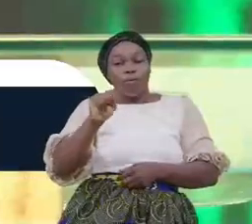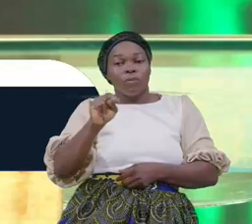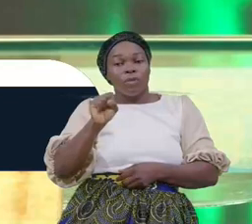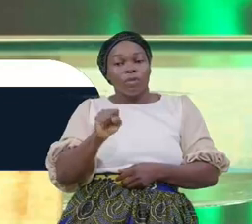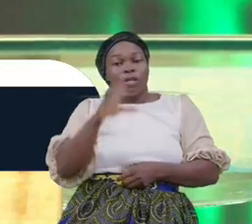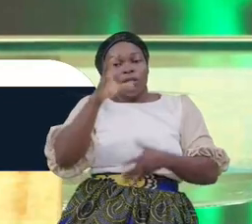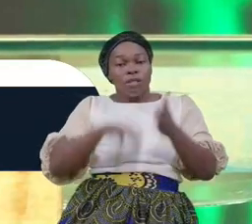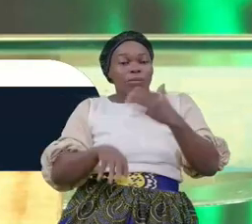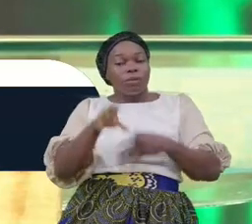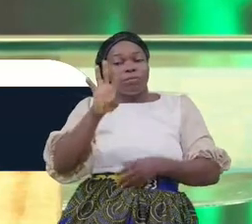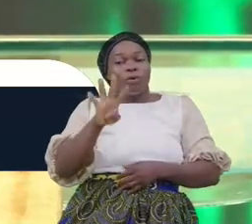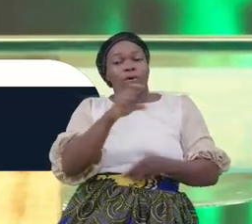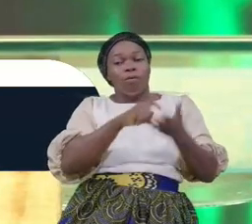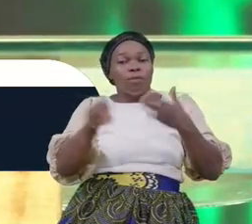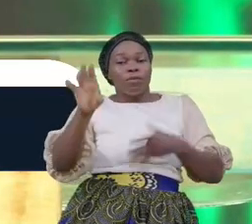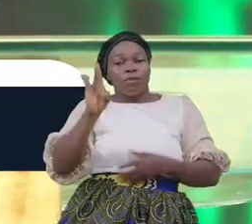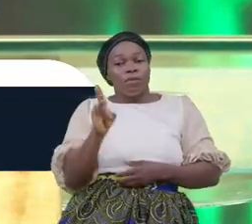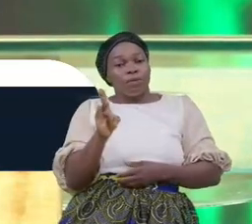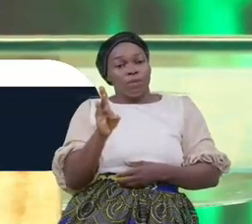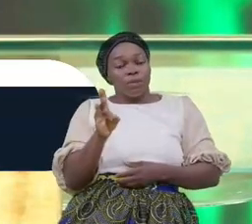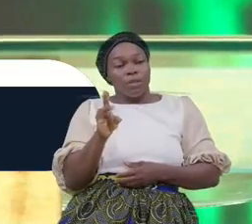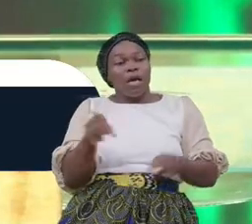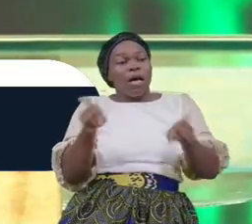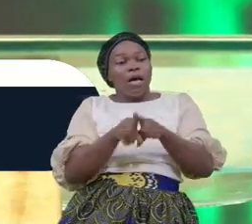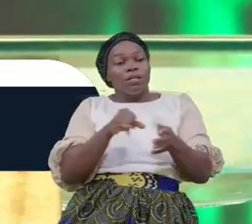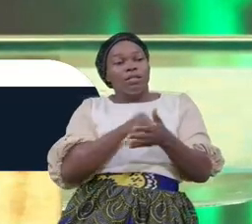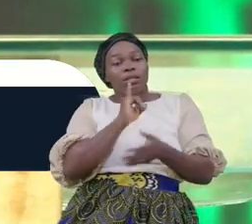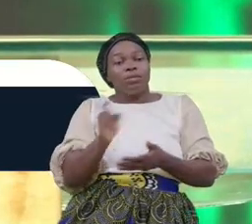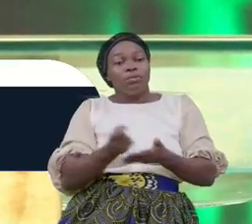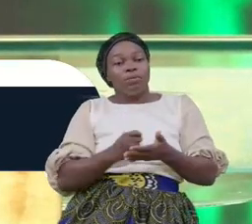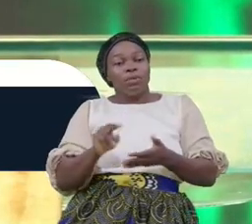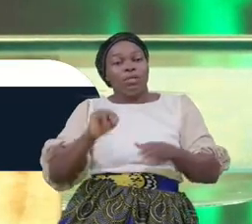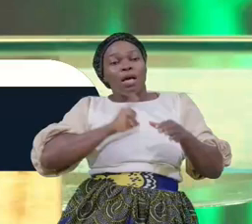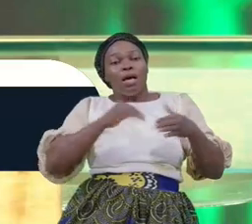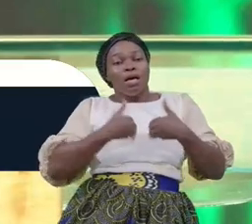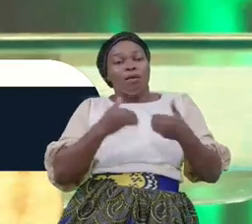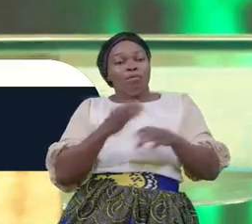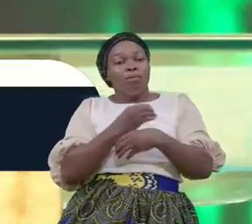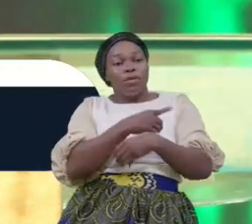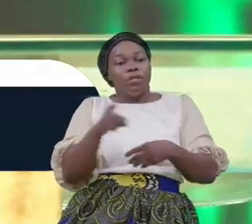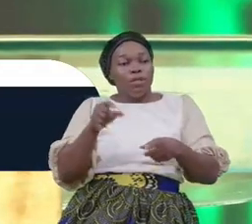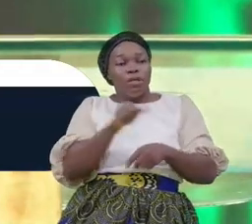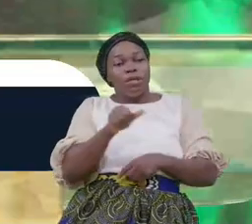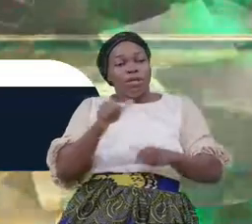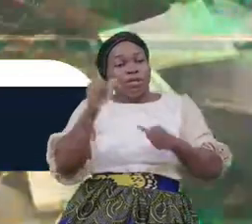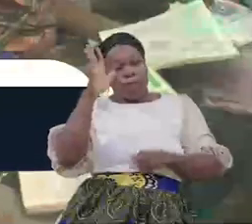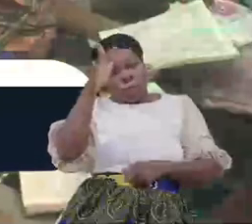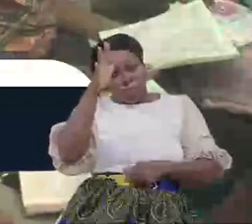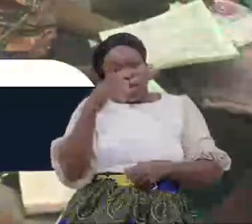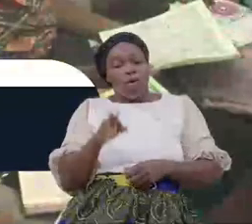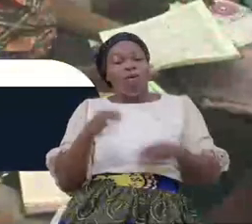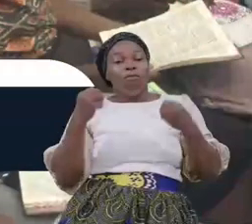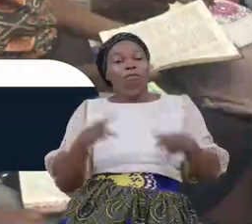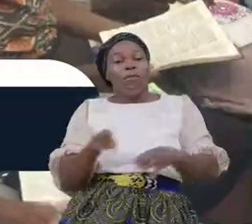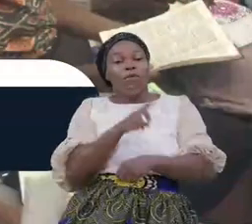17. Romains 4, 17. Je t'ai établi père d'un grand nombre de nations.